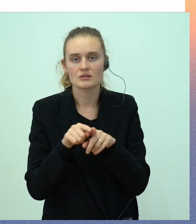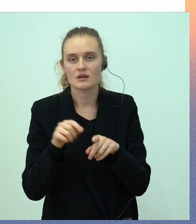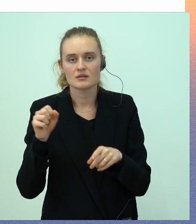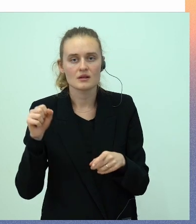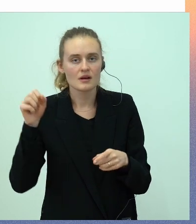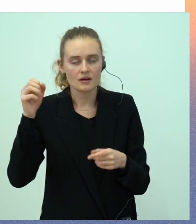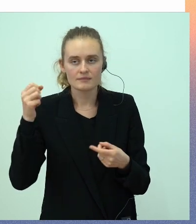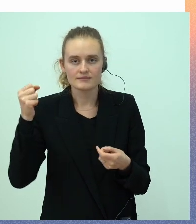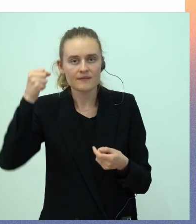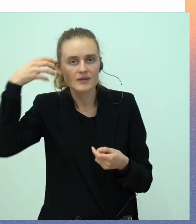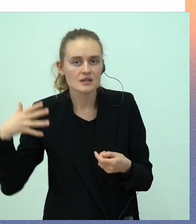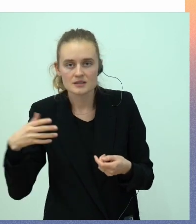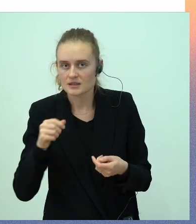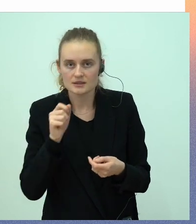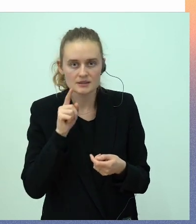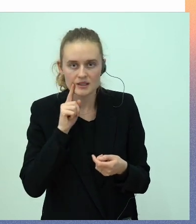mes